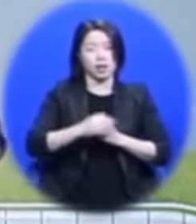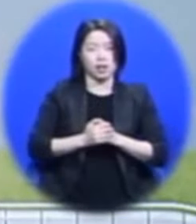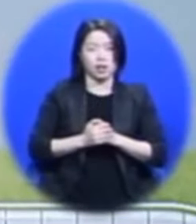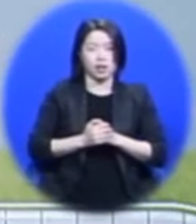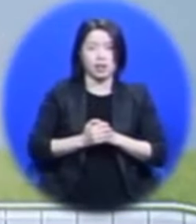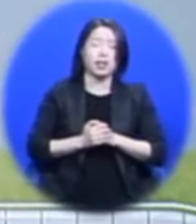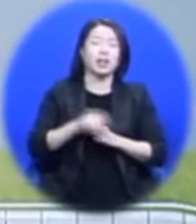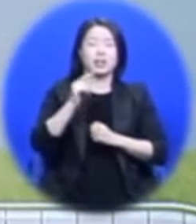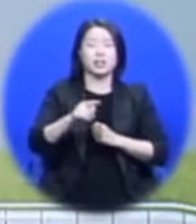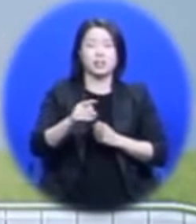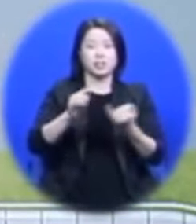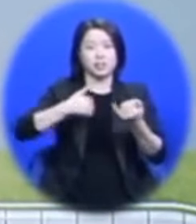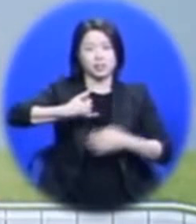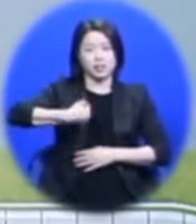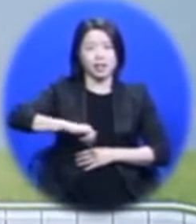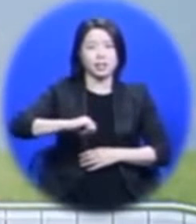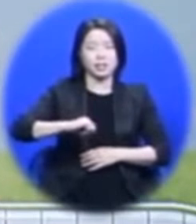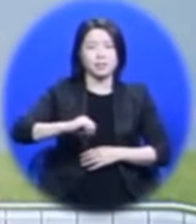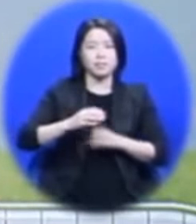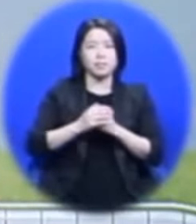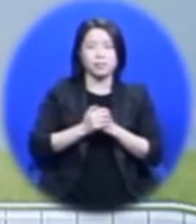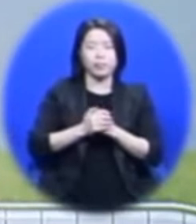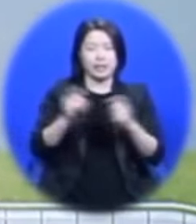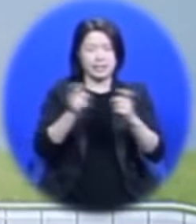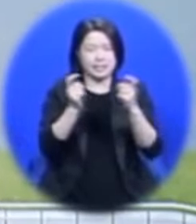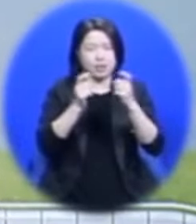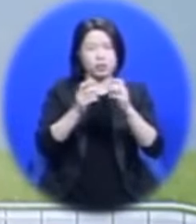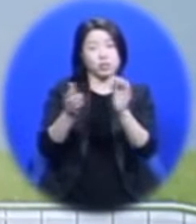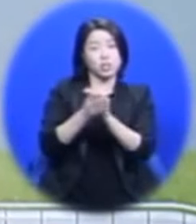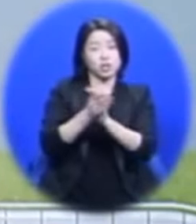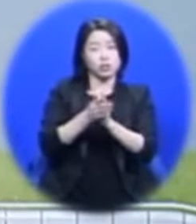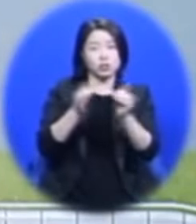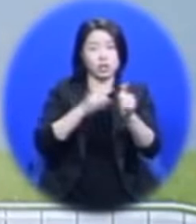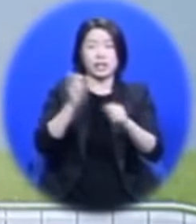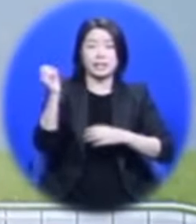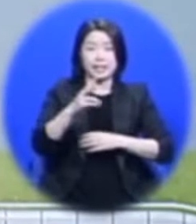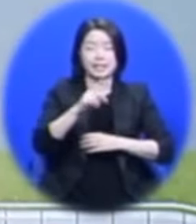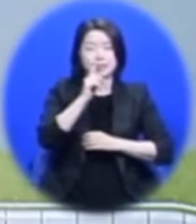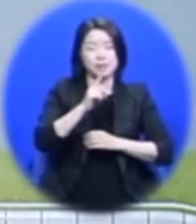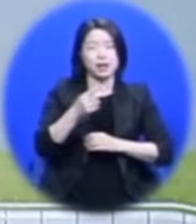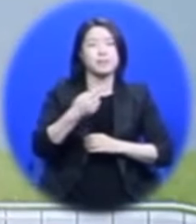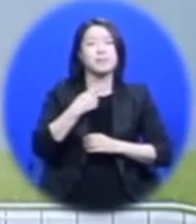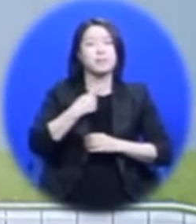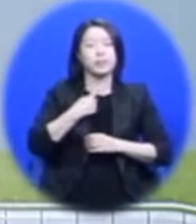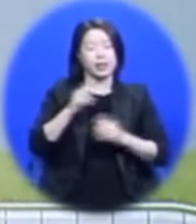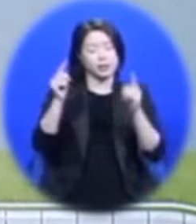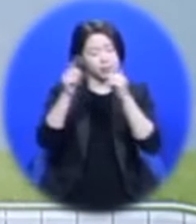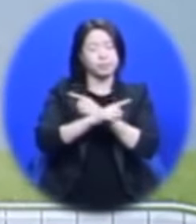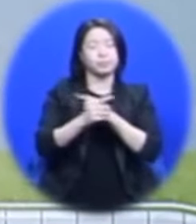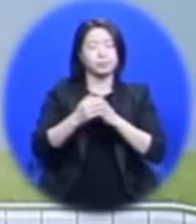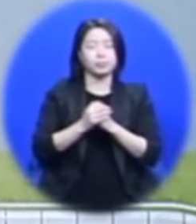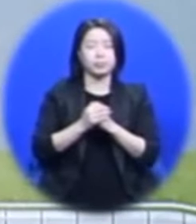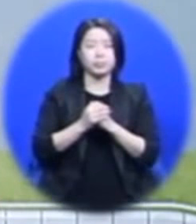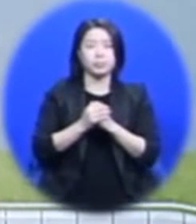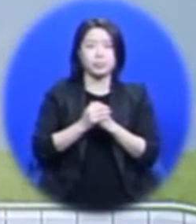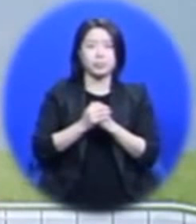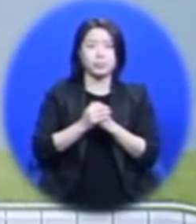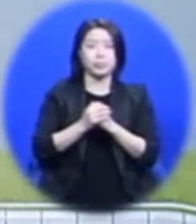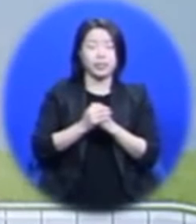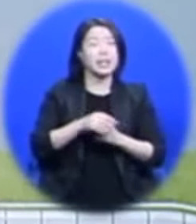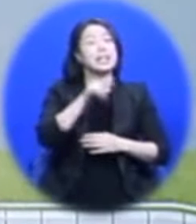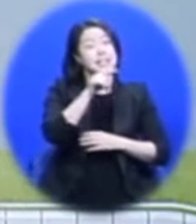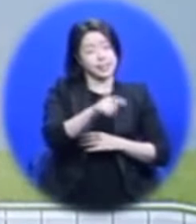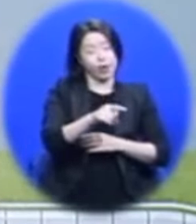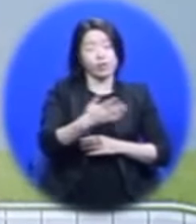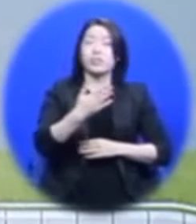그랬더니 그 딸이 그 막 싸우던 친구에게 아주 목소리를 쫙 바꿔가지고